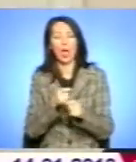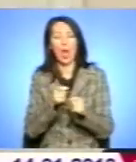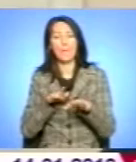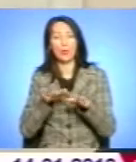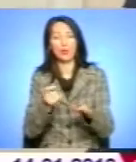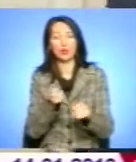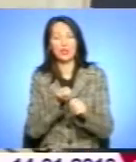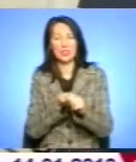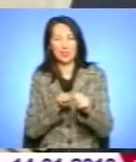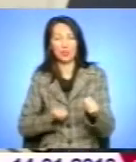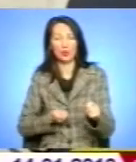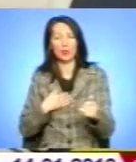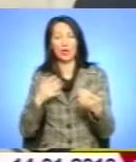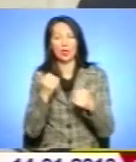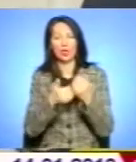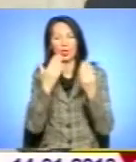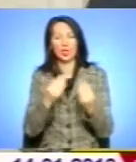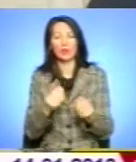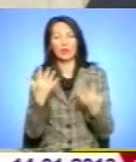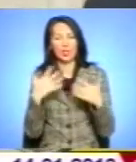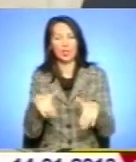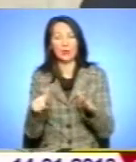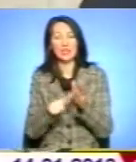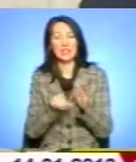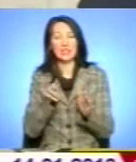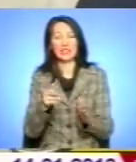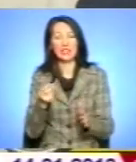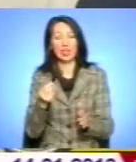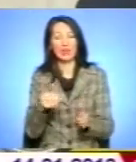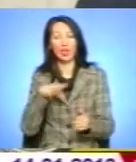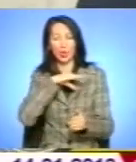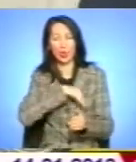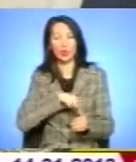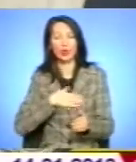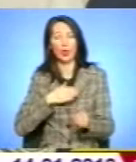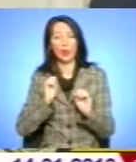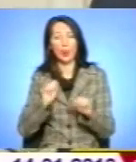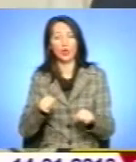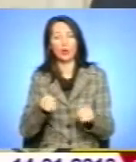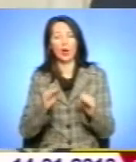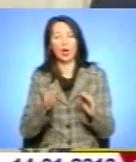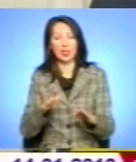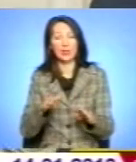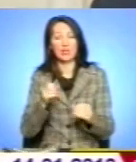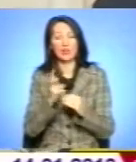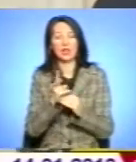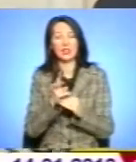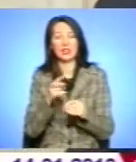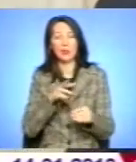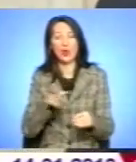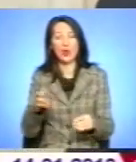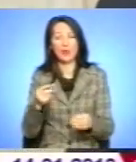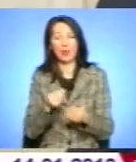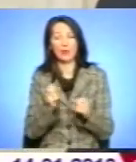щоденно втрачаємо 6 тисяч гривень доходів від того, що не можемо розмістити 12 мільйонів гривень спеціального фонду обласного бюджету